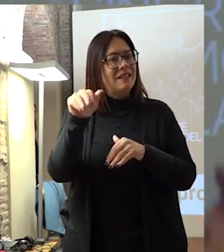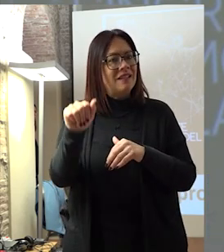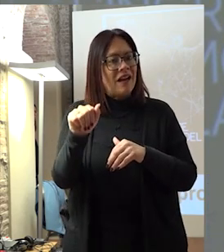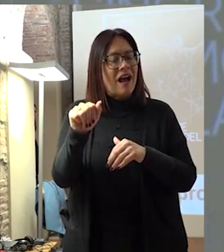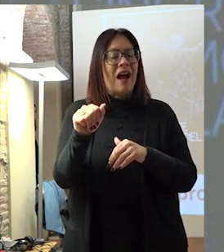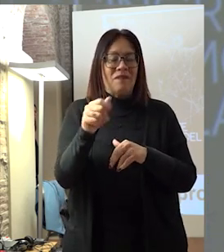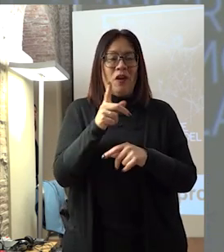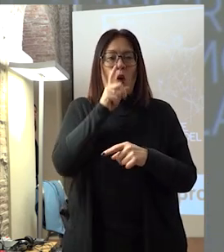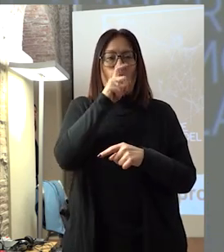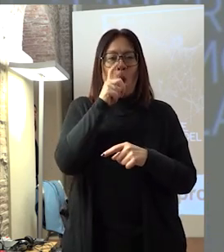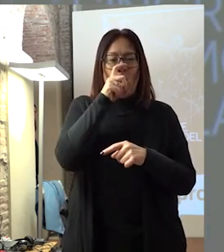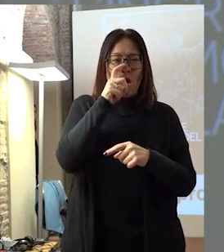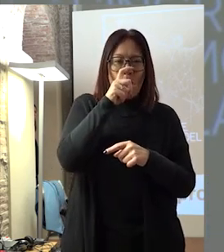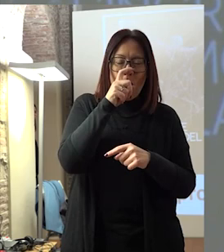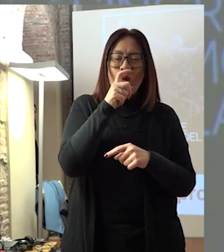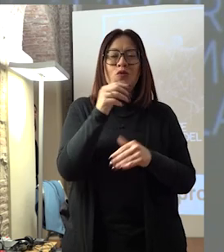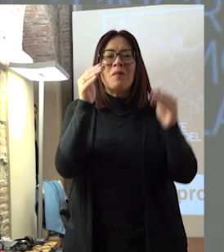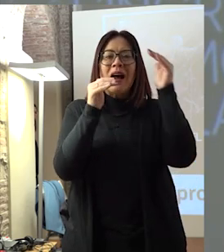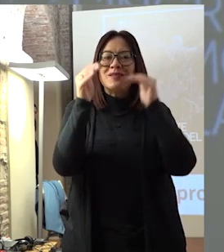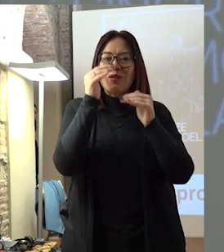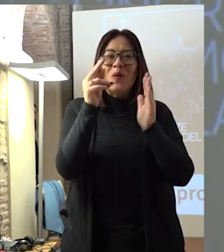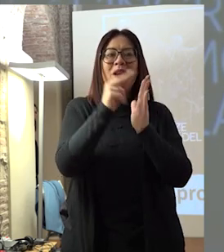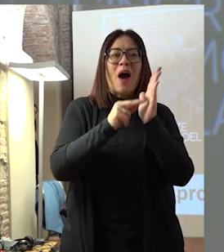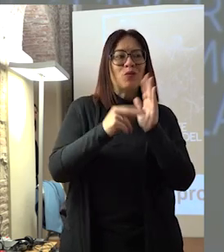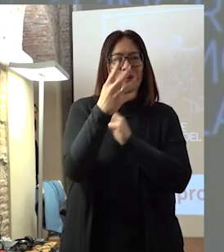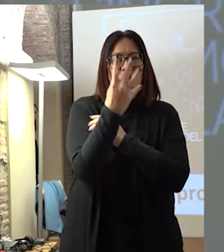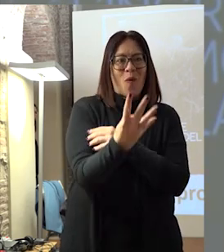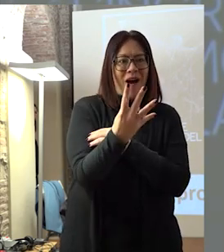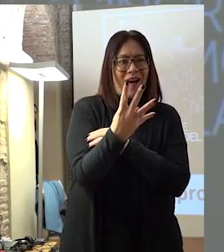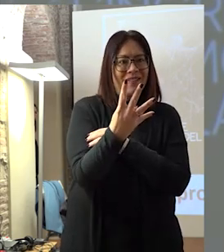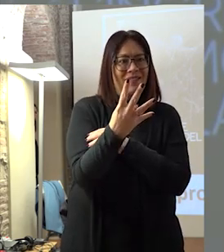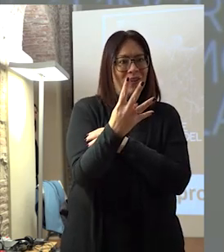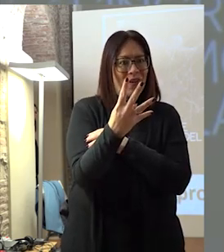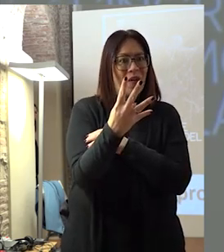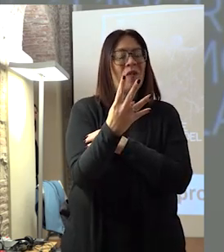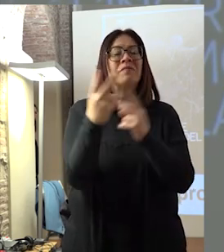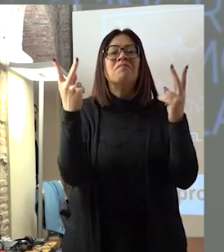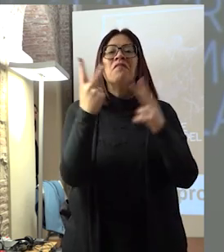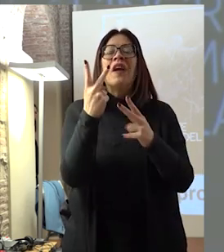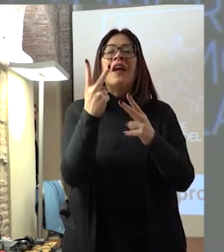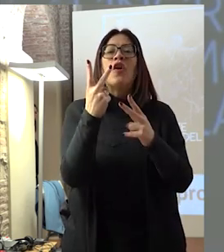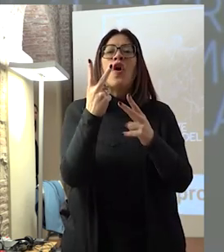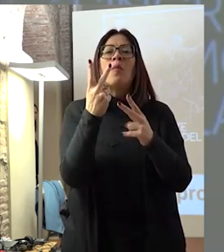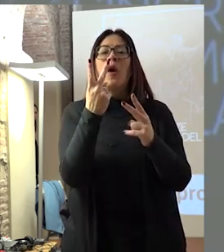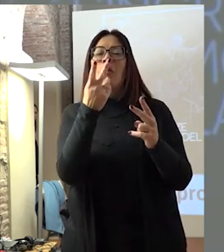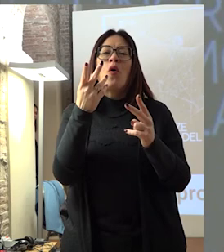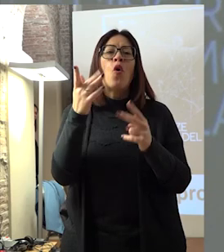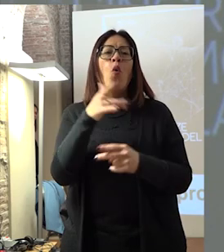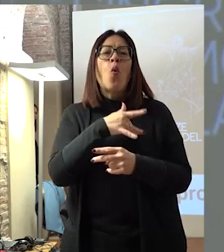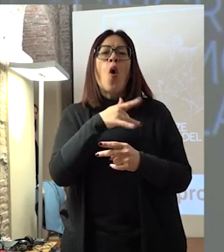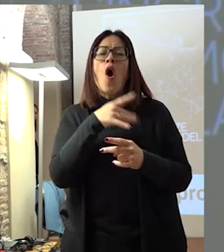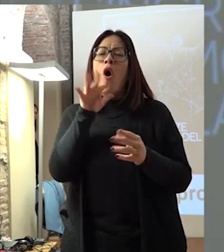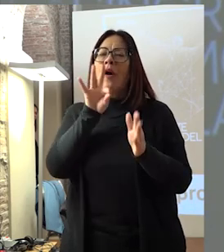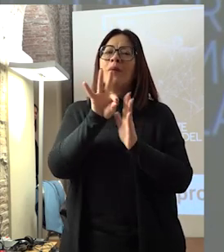ascoltare i quattro autori che sono veramente il cuore della collana.